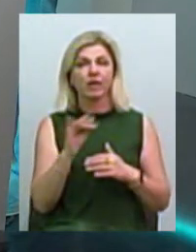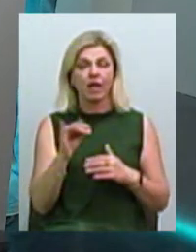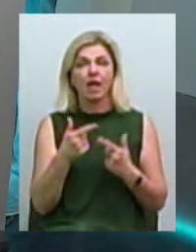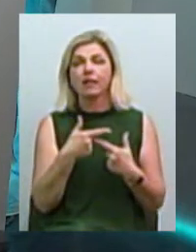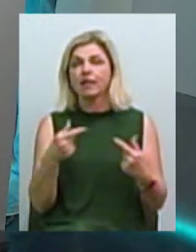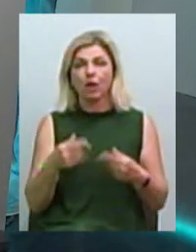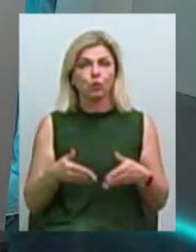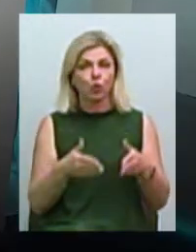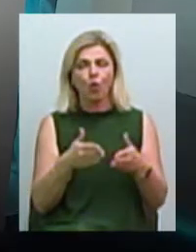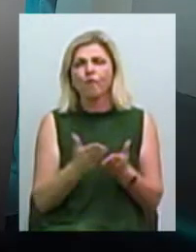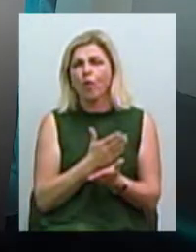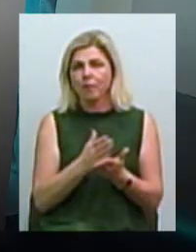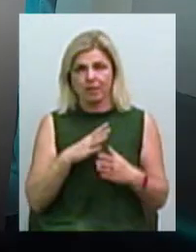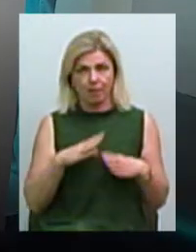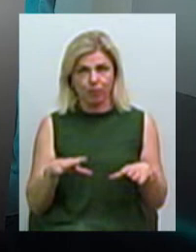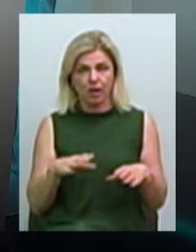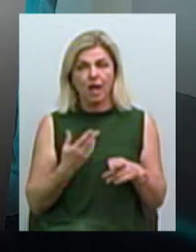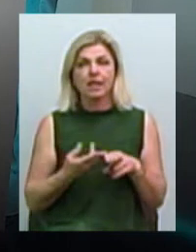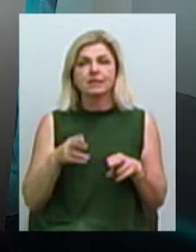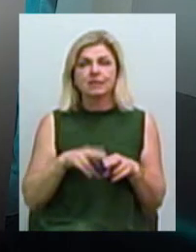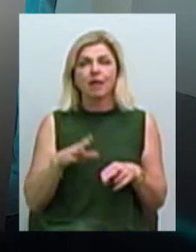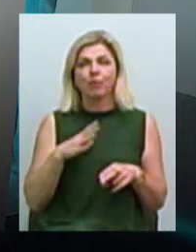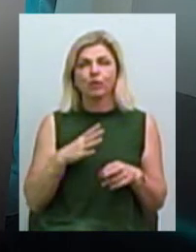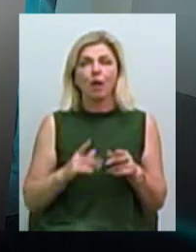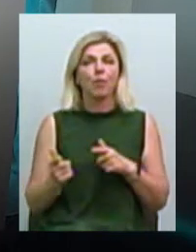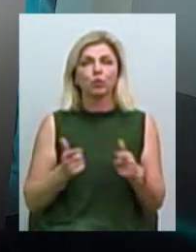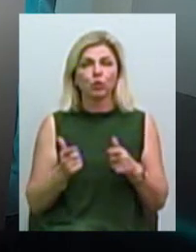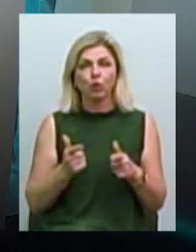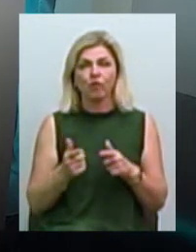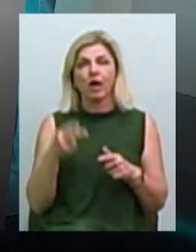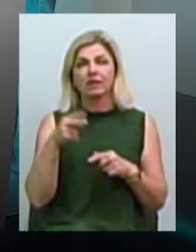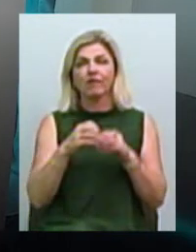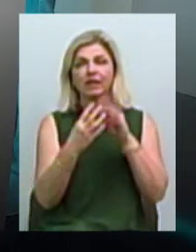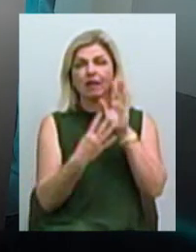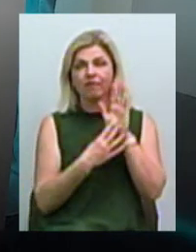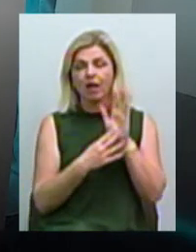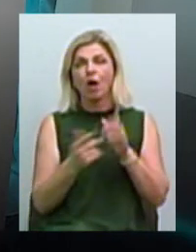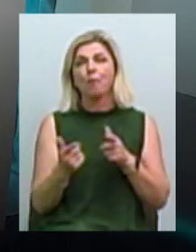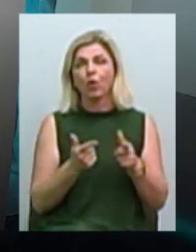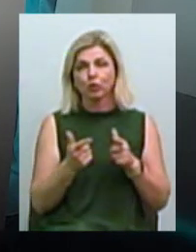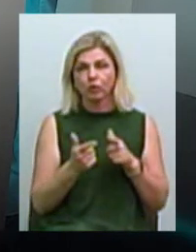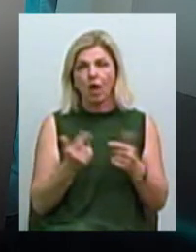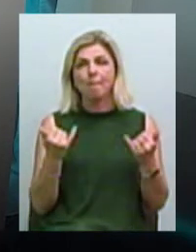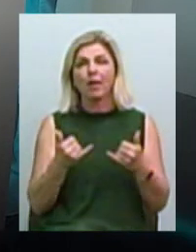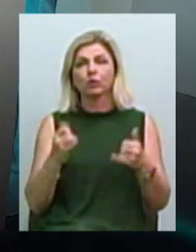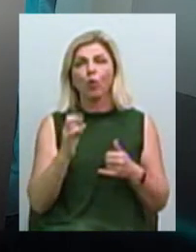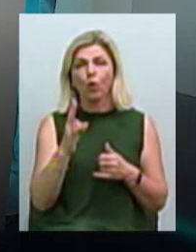було. Це була підготовка, і в 2019-му ми розпочали все ж таки ремонт на Н-14 в бетоні.